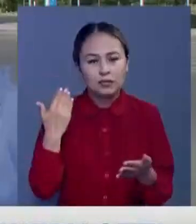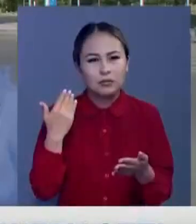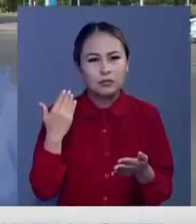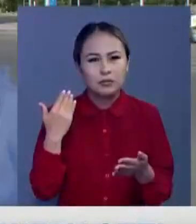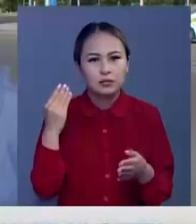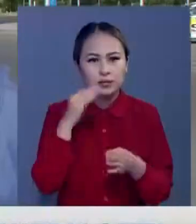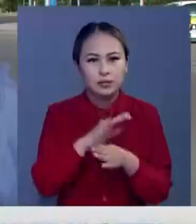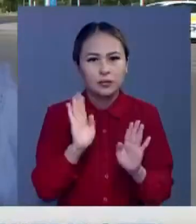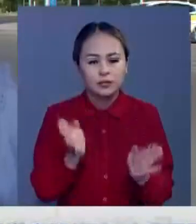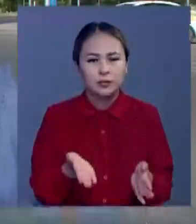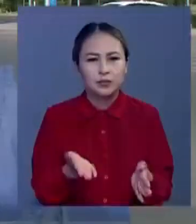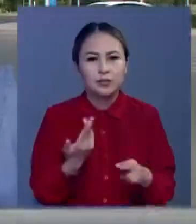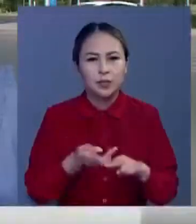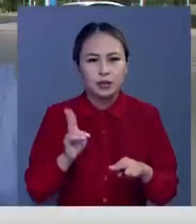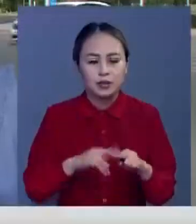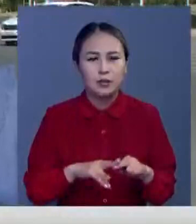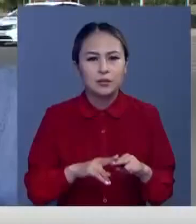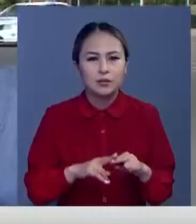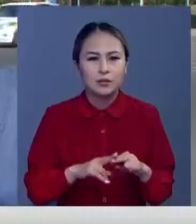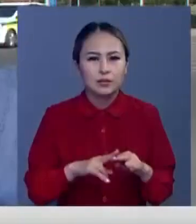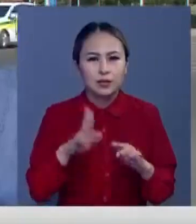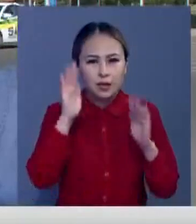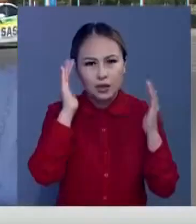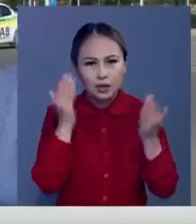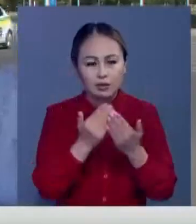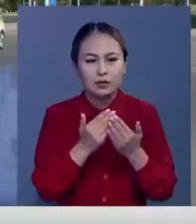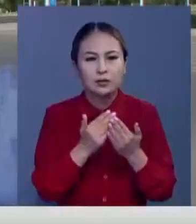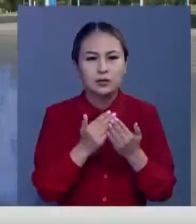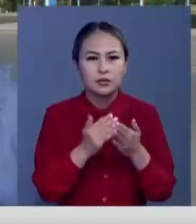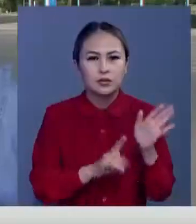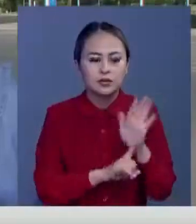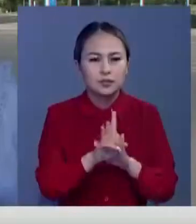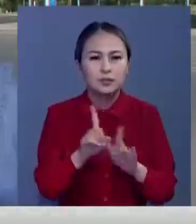жаңаша сеп береді деп ойлаймын. Сонымен қатар енді карантиннің кезінде еңсесі түскен